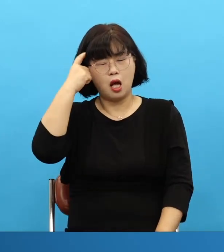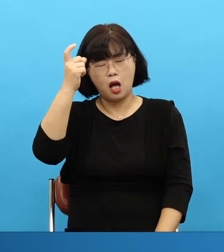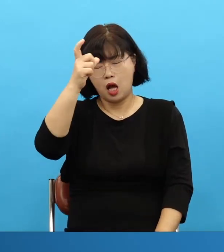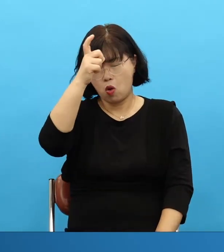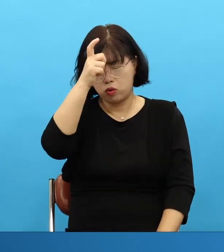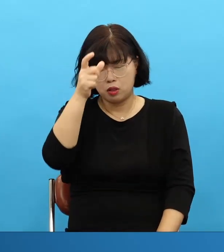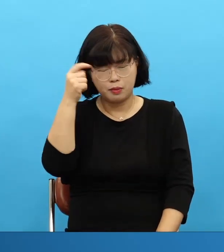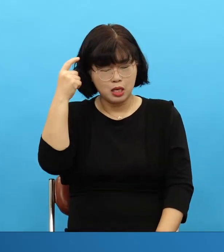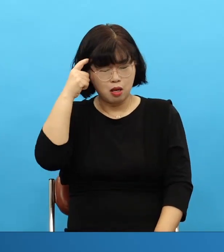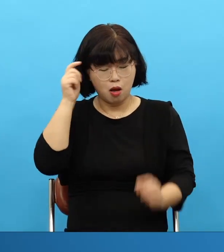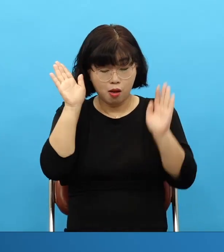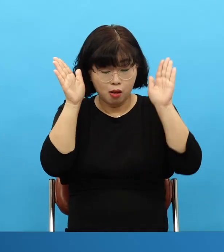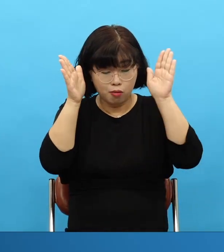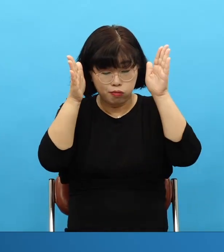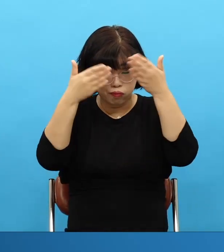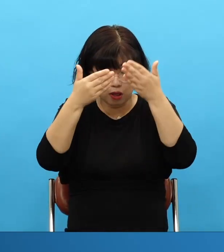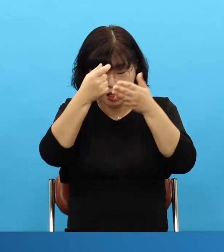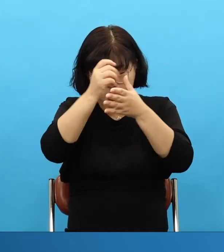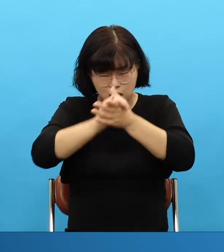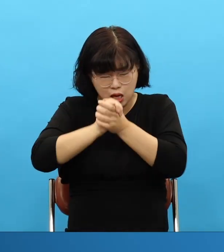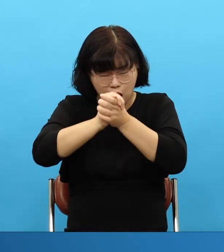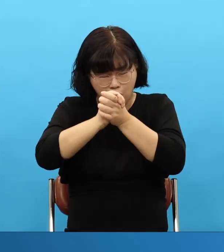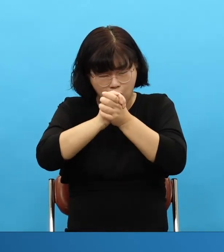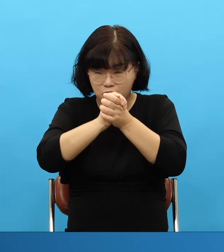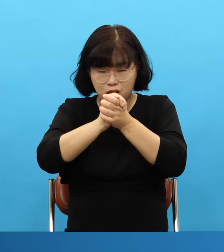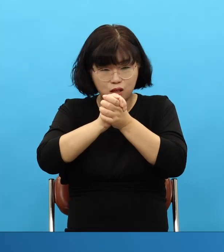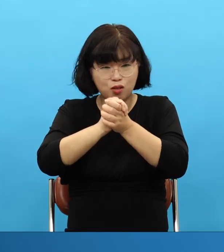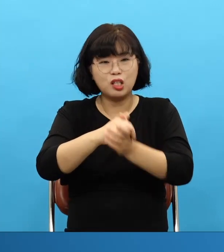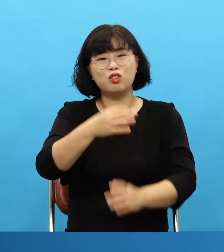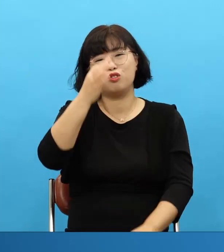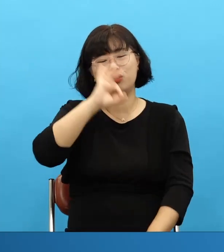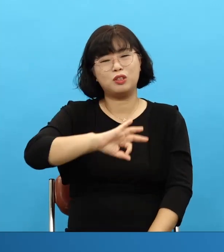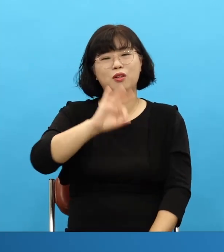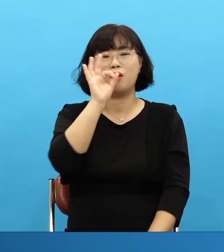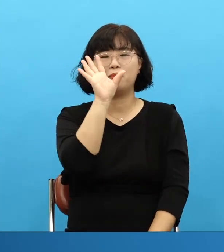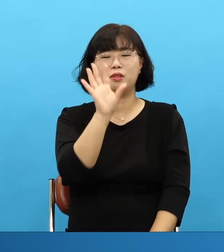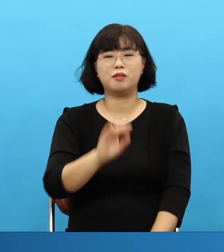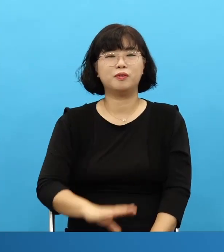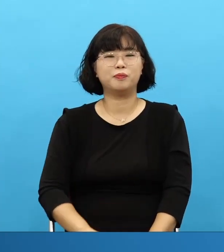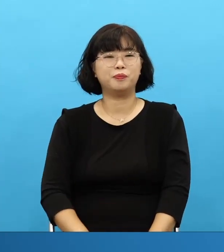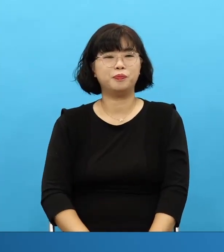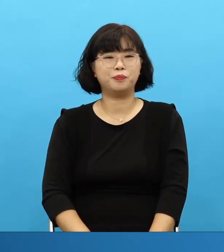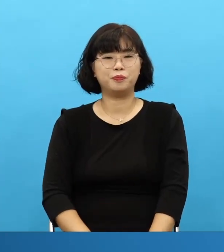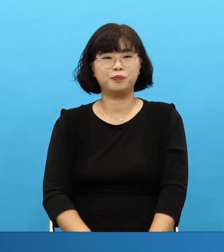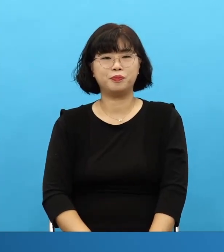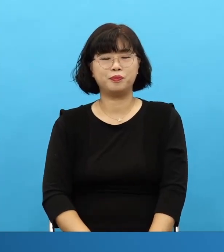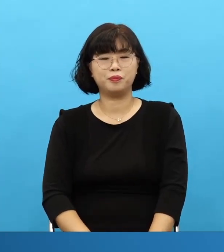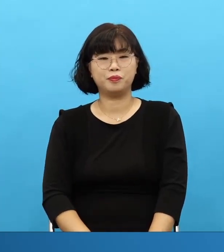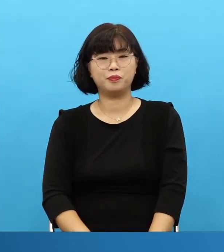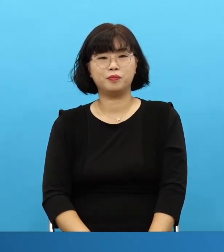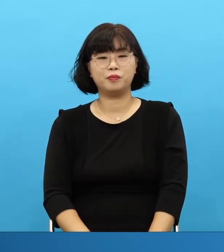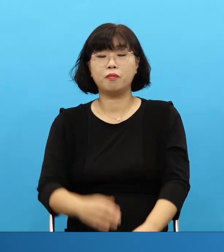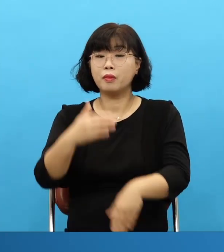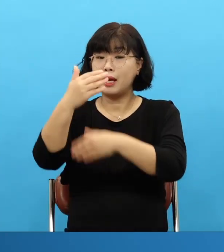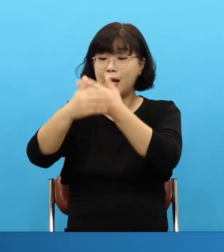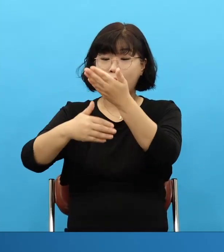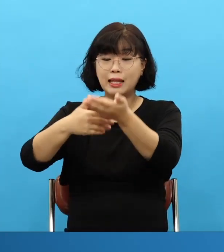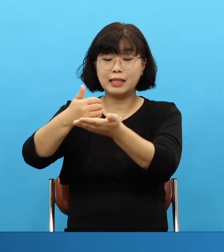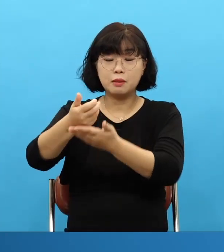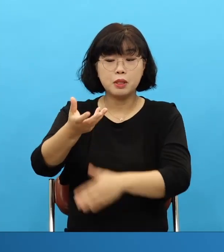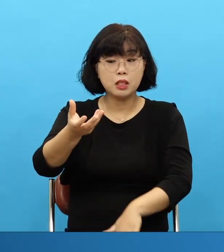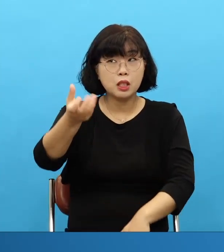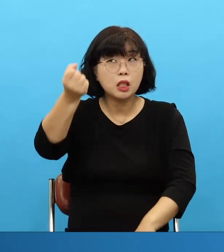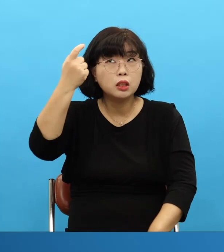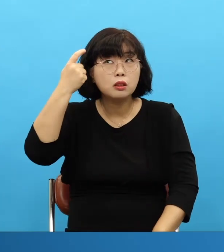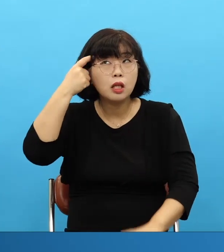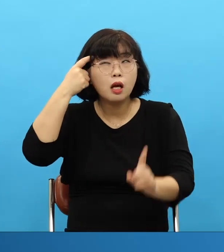하는 일은 의미가 없어요. And in fact, the work that you carry out, it's meaningless. 하나님이 가지신 견해,